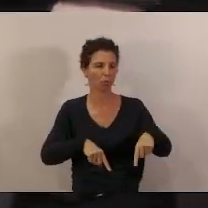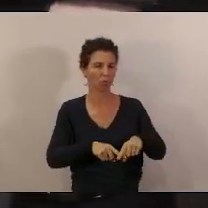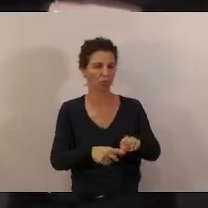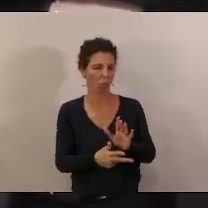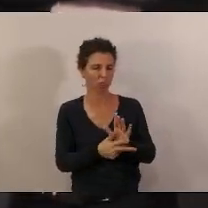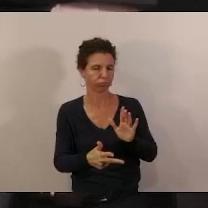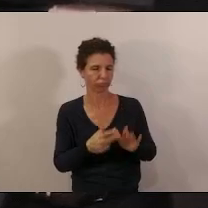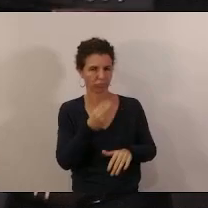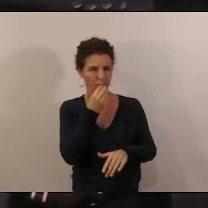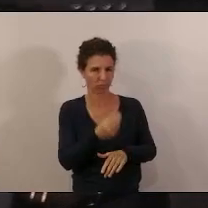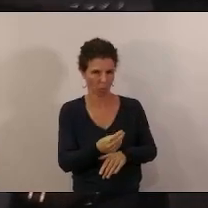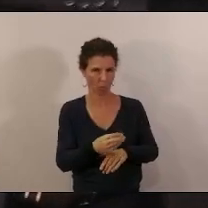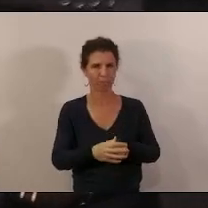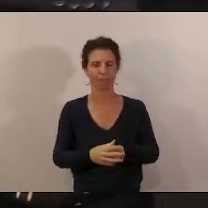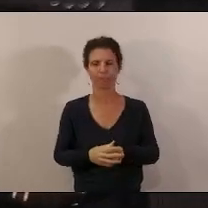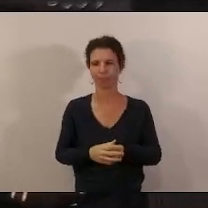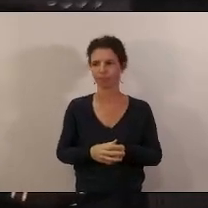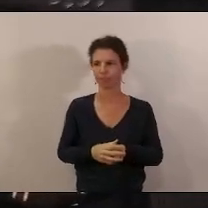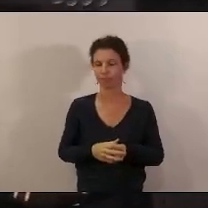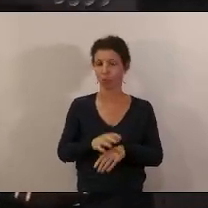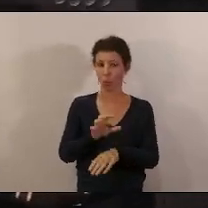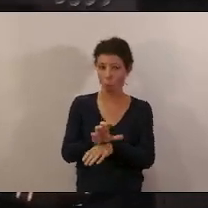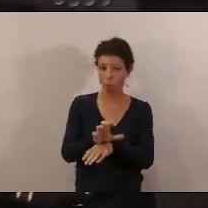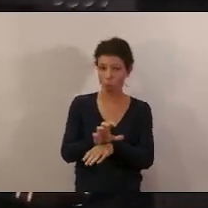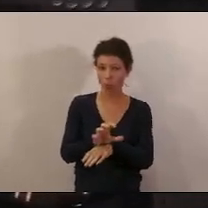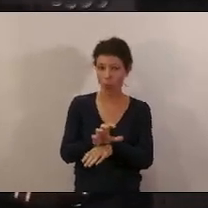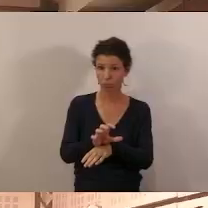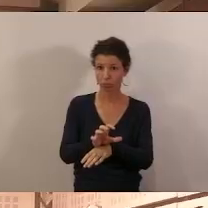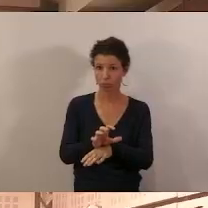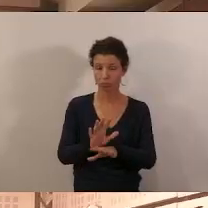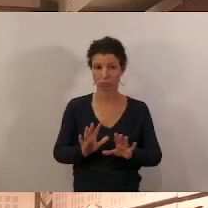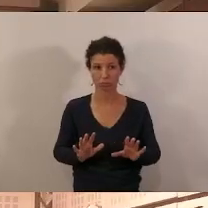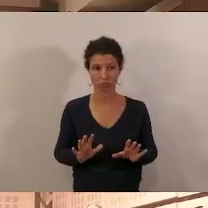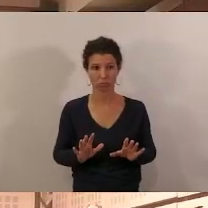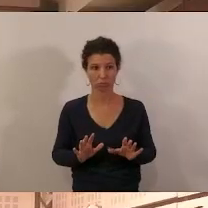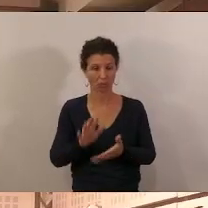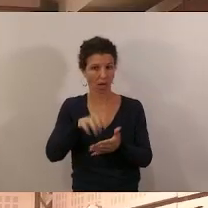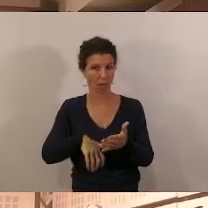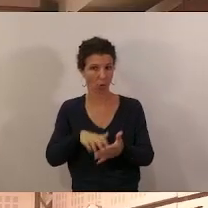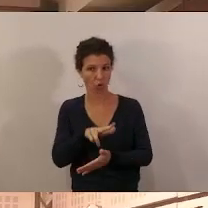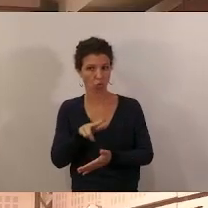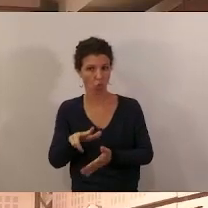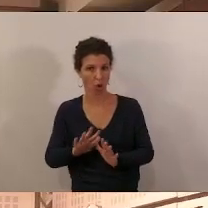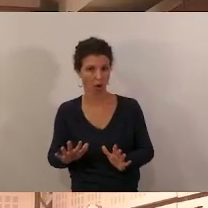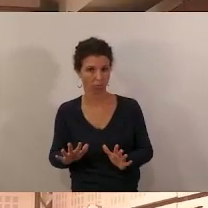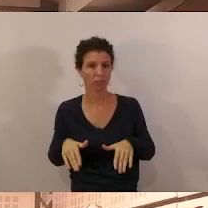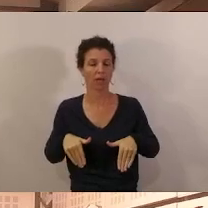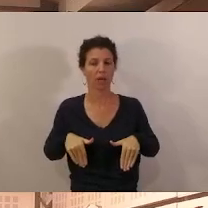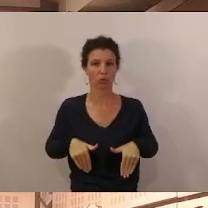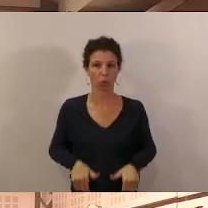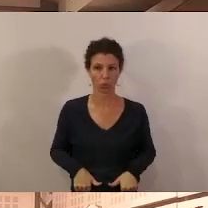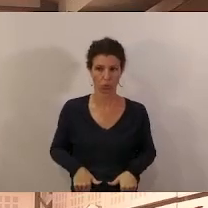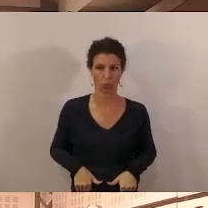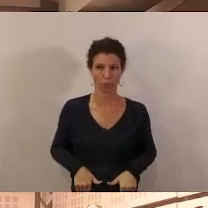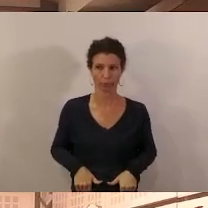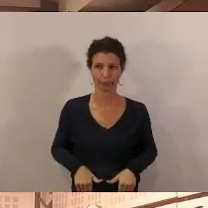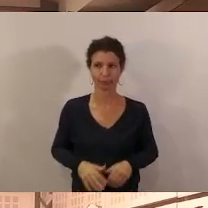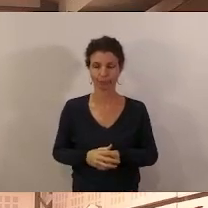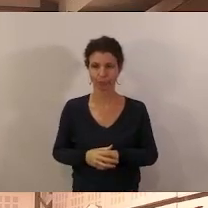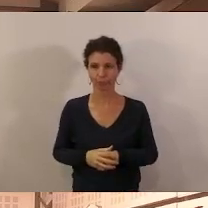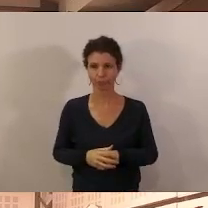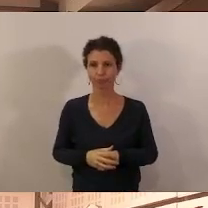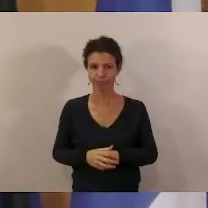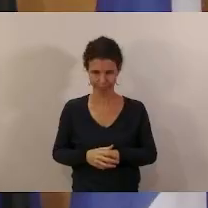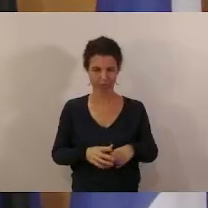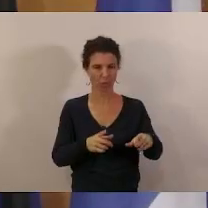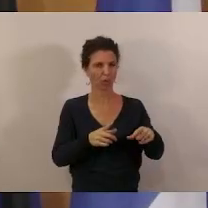favorable. Y a-t-il des contre le rapport 33 ? Y a-t-il des abstentions ?